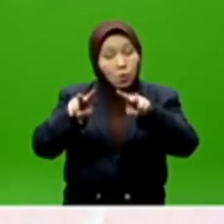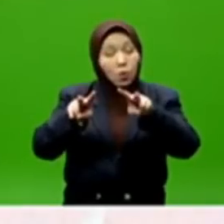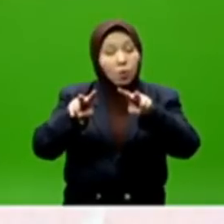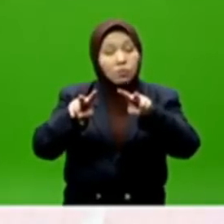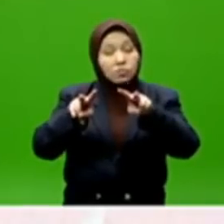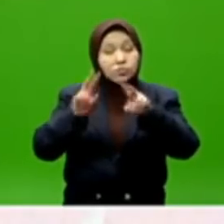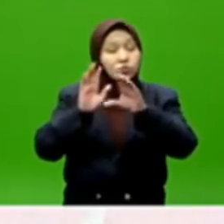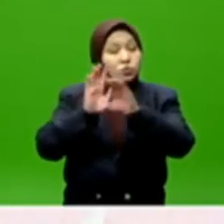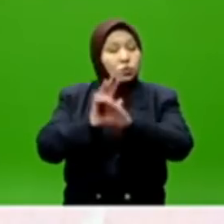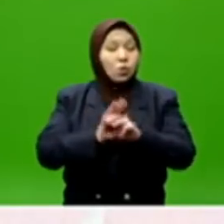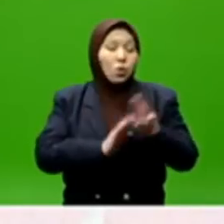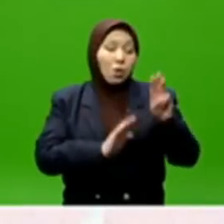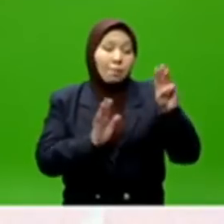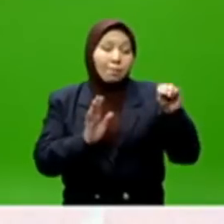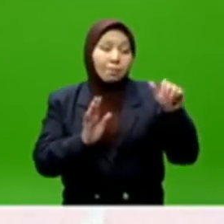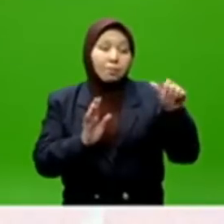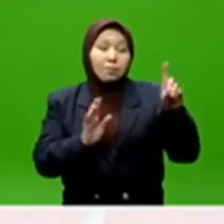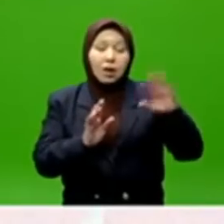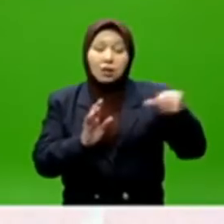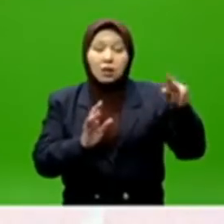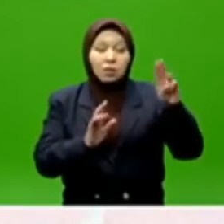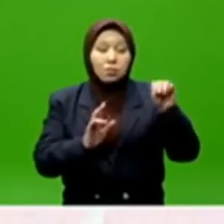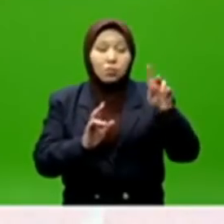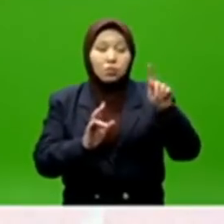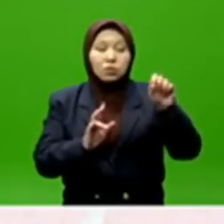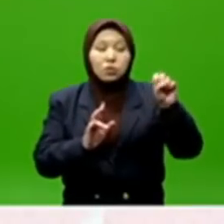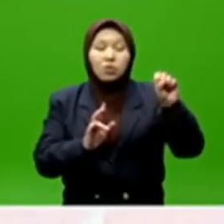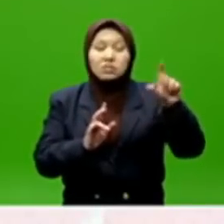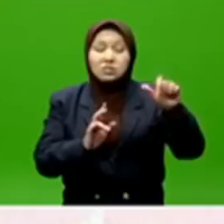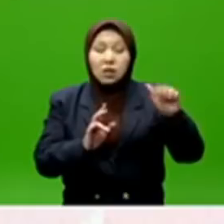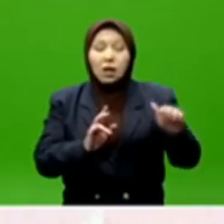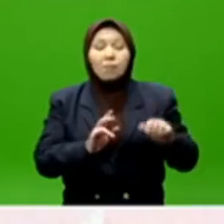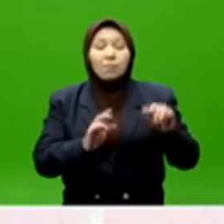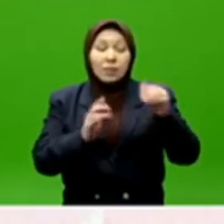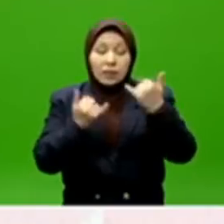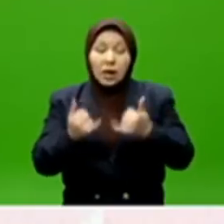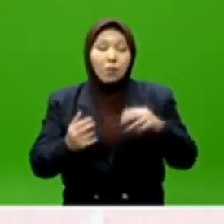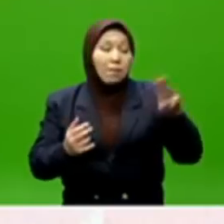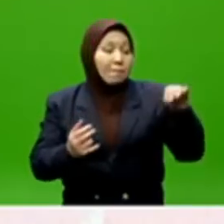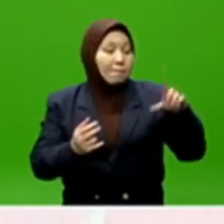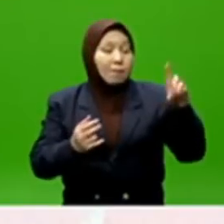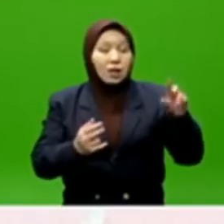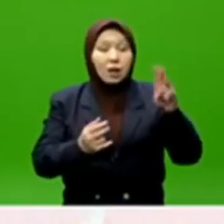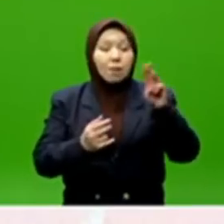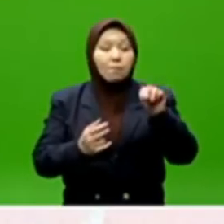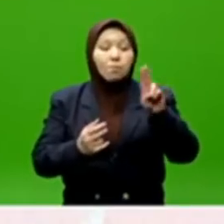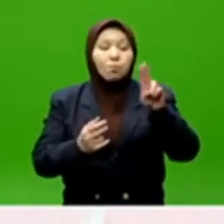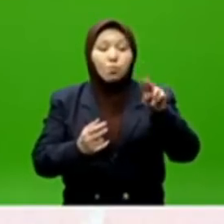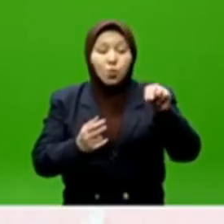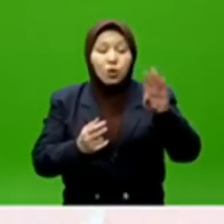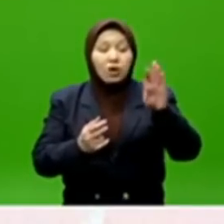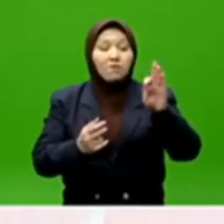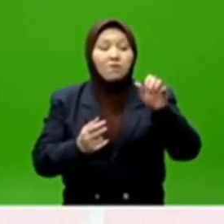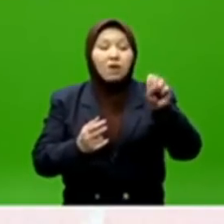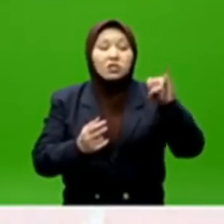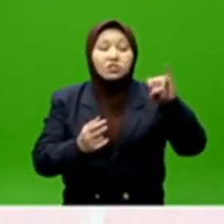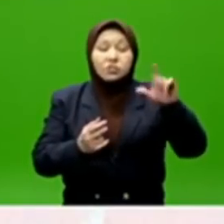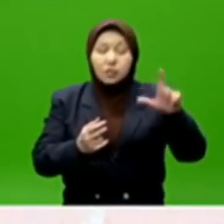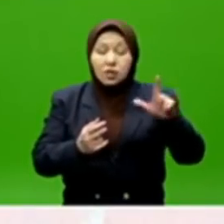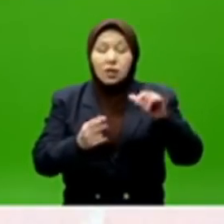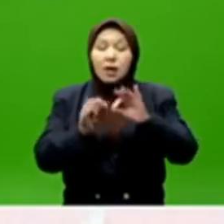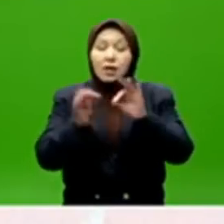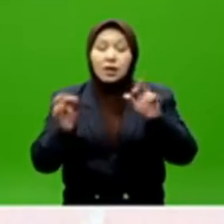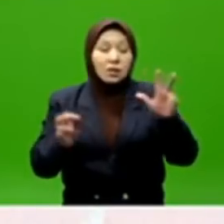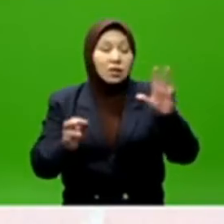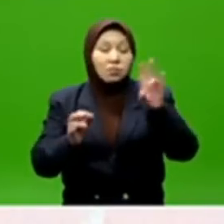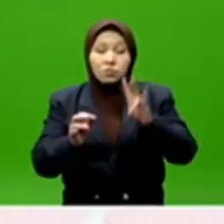contoh mad munfasil. Tadi mad muttasil, kita tengok mad munfasil pula, iaitu pada ayat yang ke-37. Ayat yang